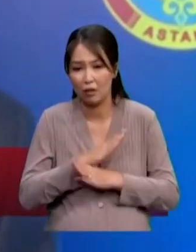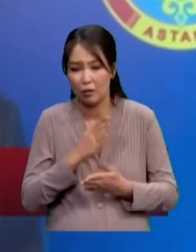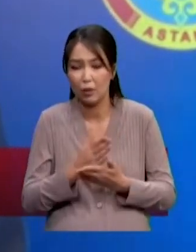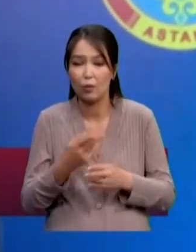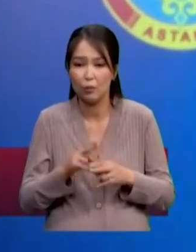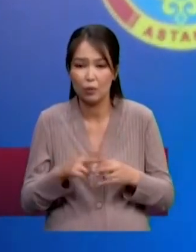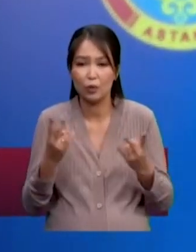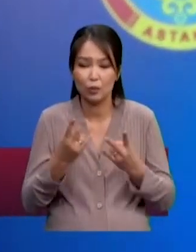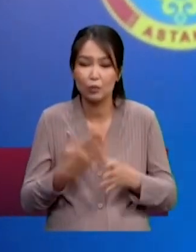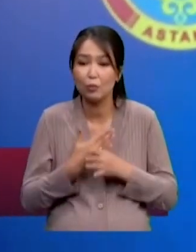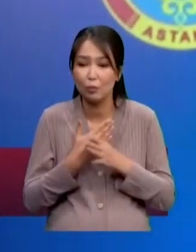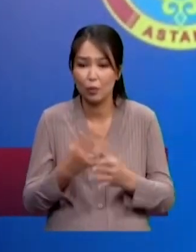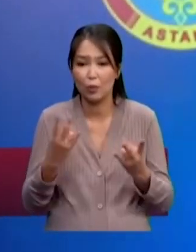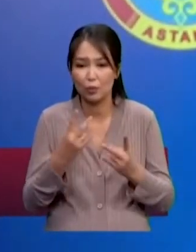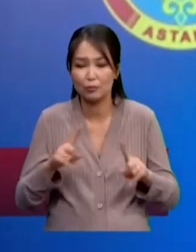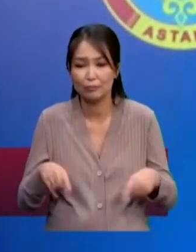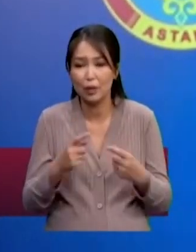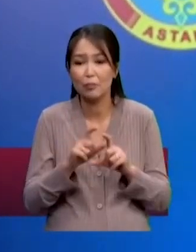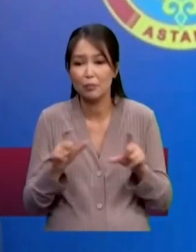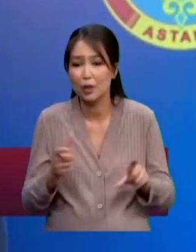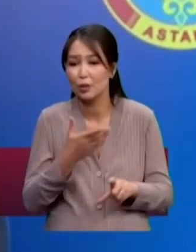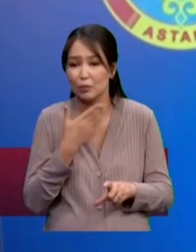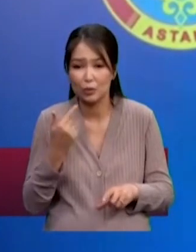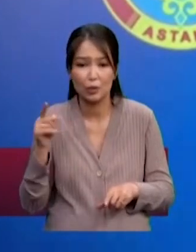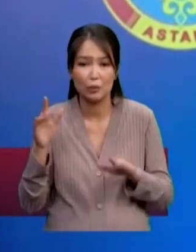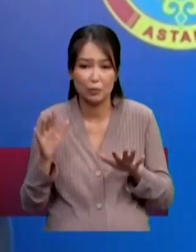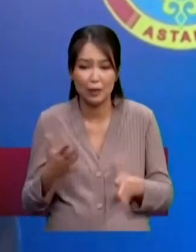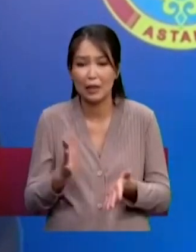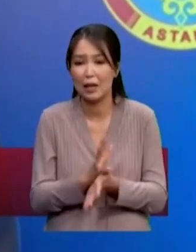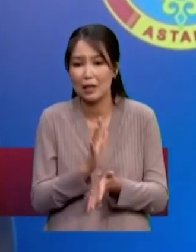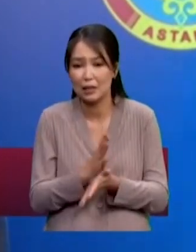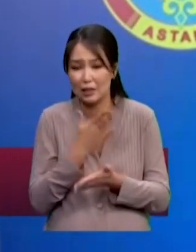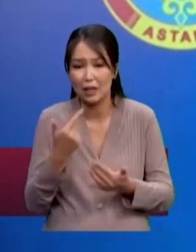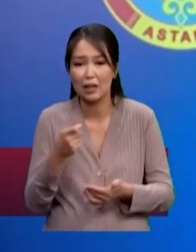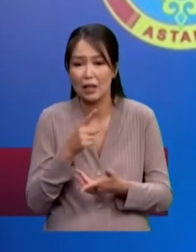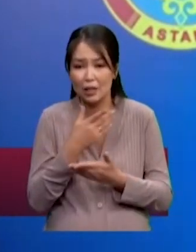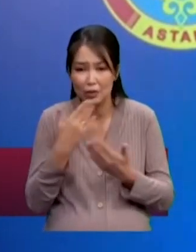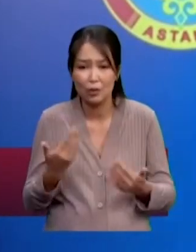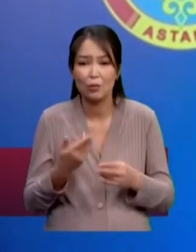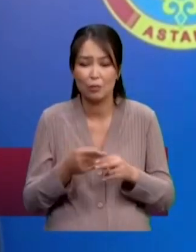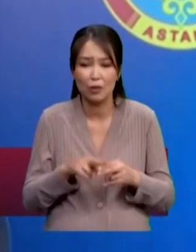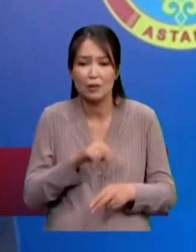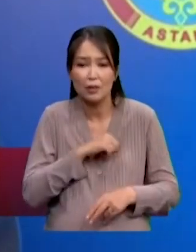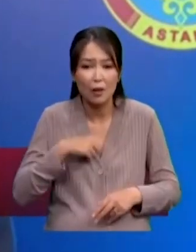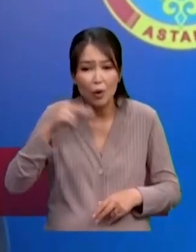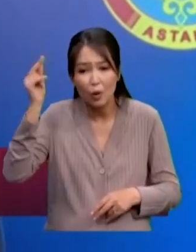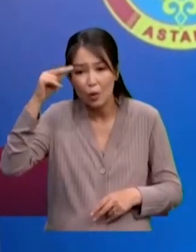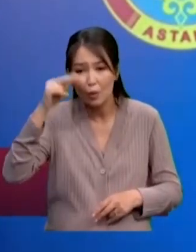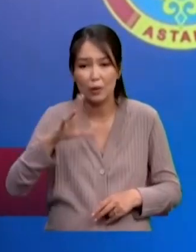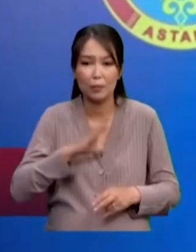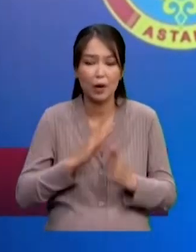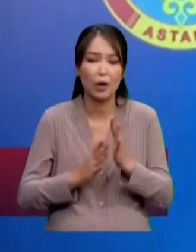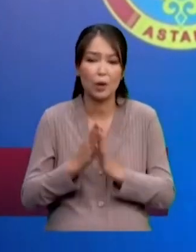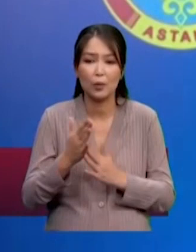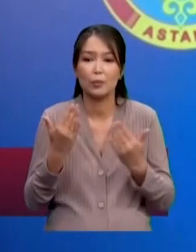сол көмек керек. Мектеп жоқ бізде, ар жақта газет жоқ, кітап жоқ. Біз өзіміз үйрендік. Қазір енді 100 жыл